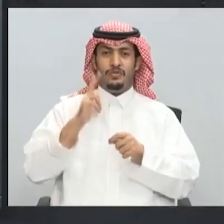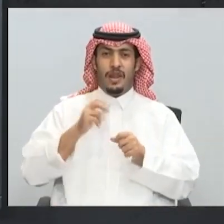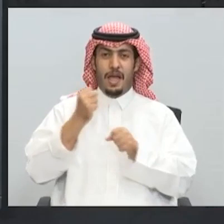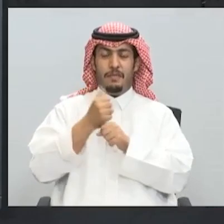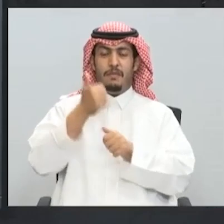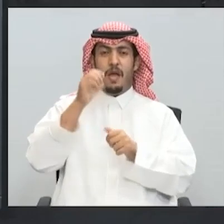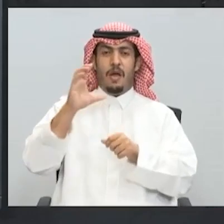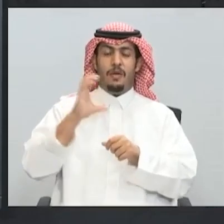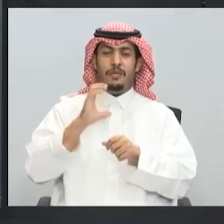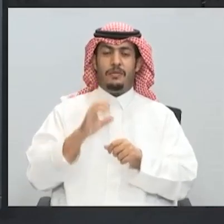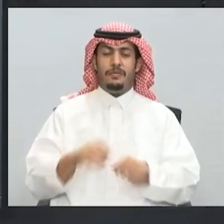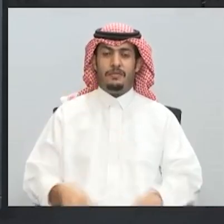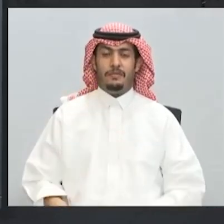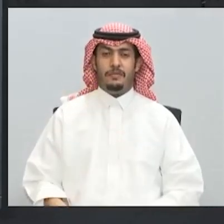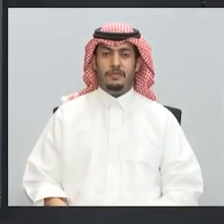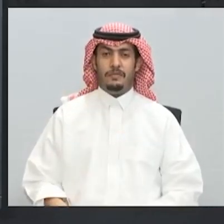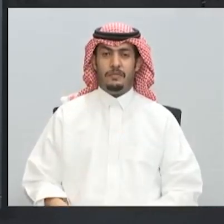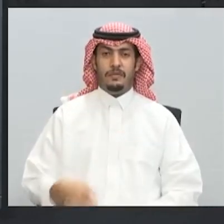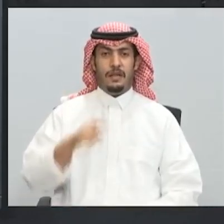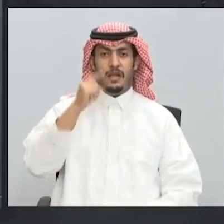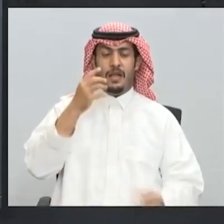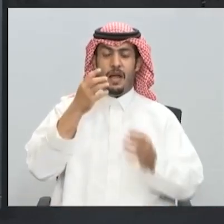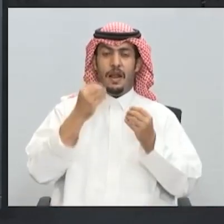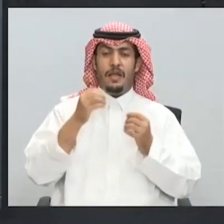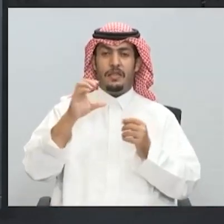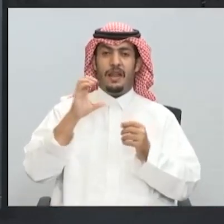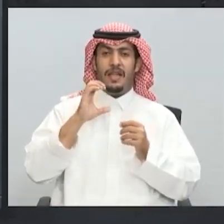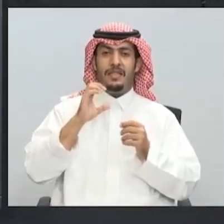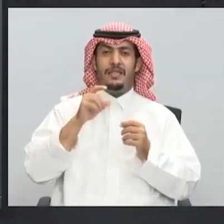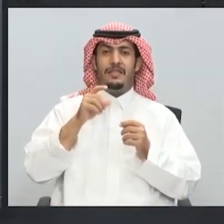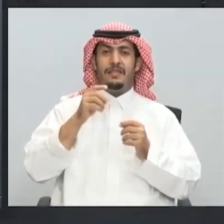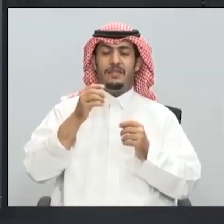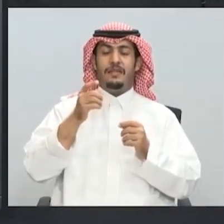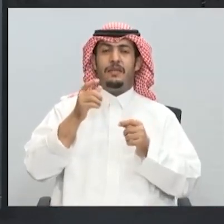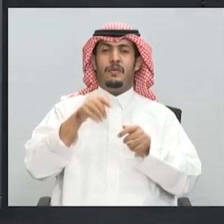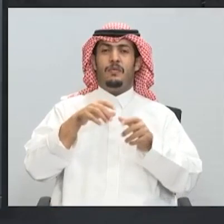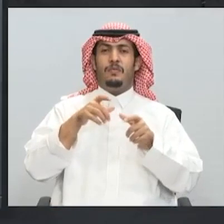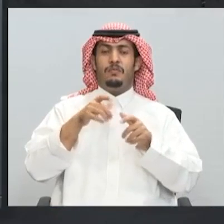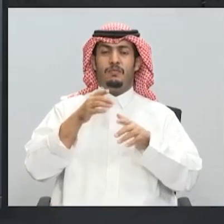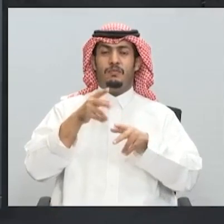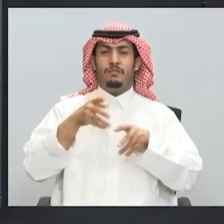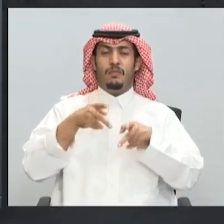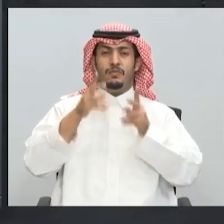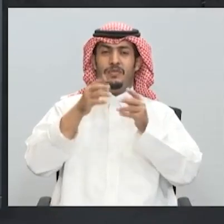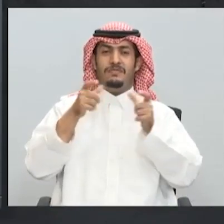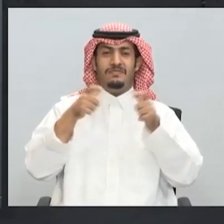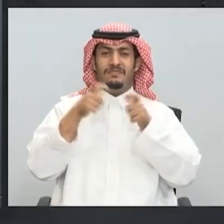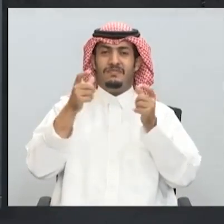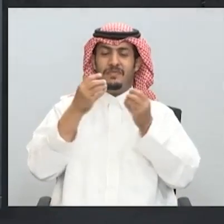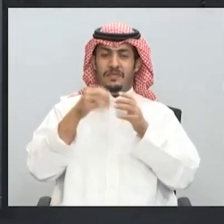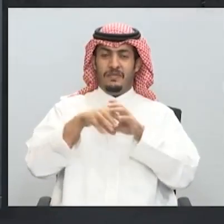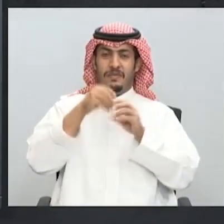حصولهم على قروض وبالتالي حينما يقللون اقتراضهم سيقولون ماذا التوسع في مشاريعهم او البدء في مشاريع جديده